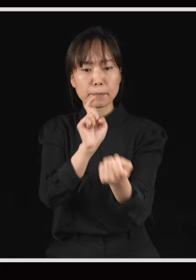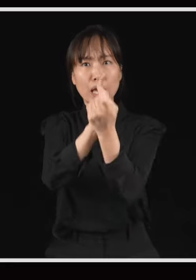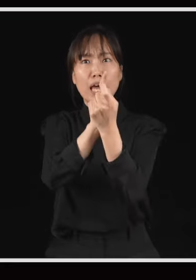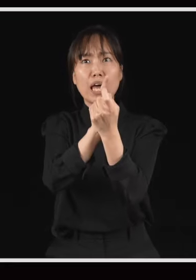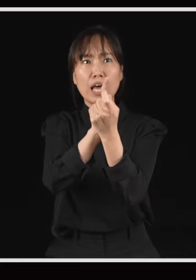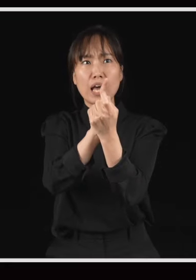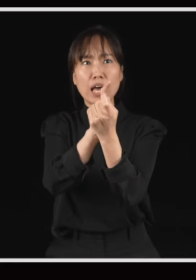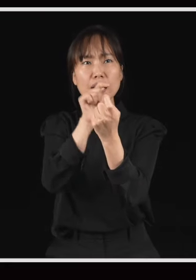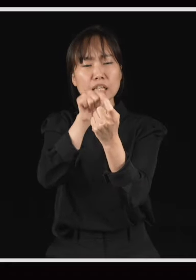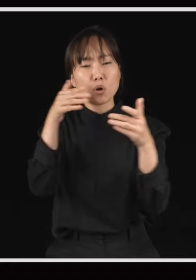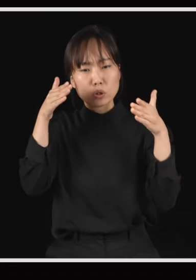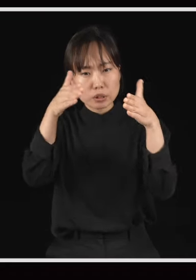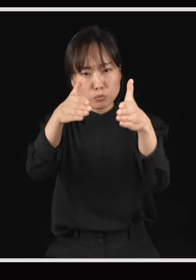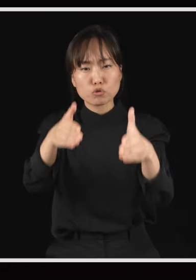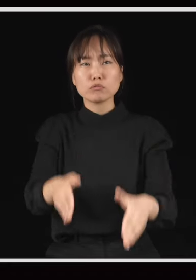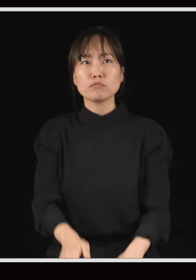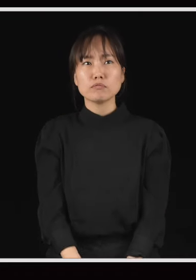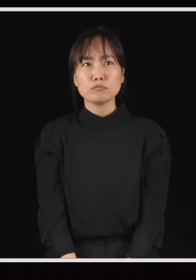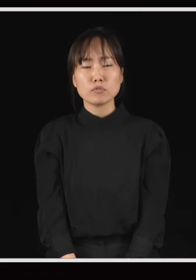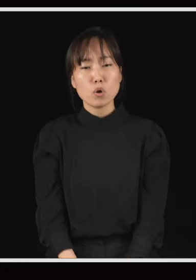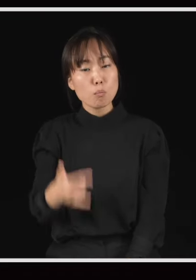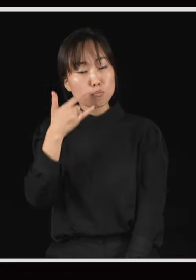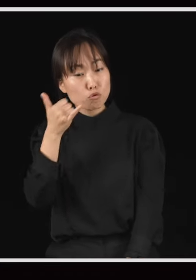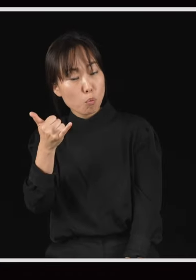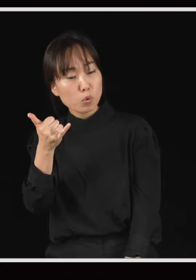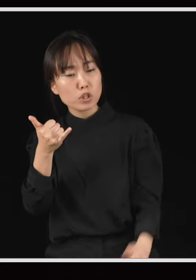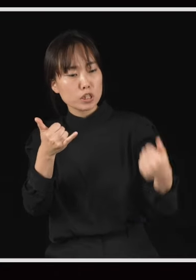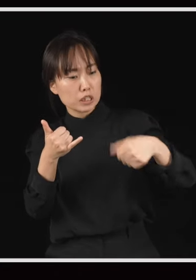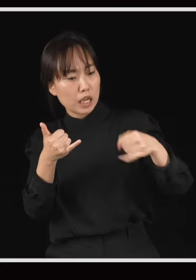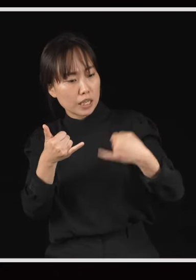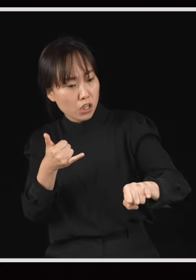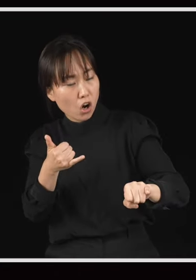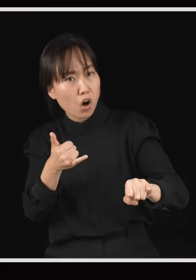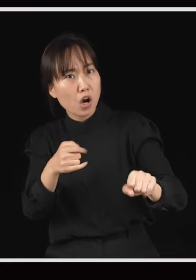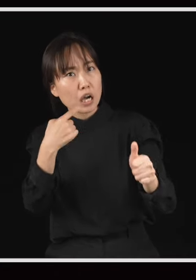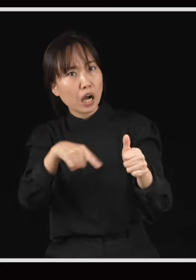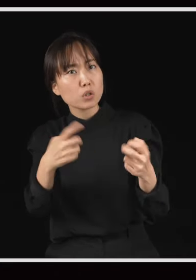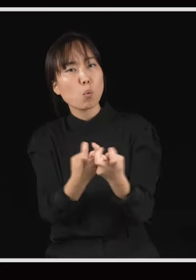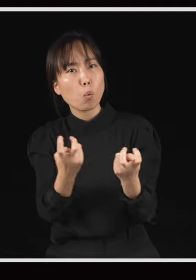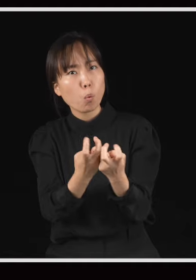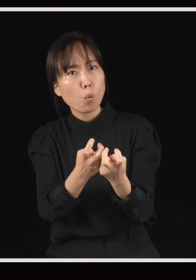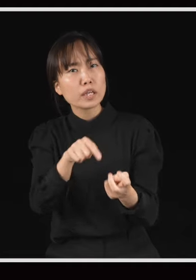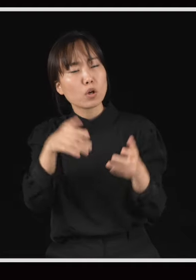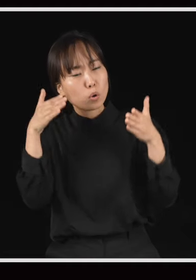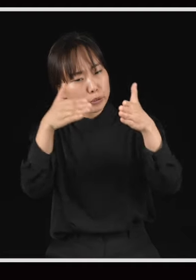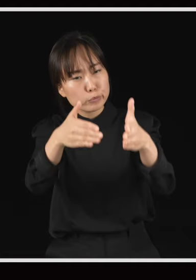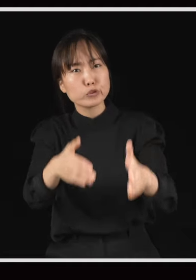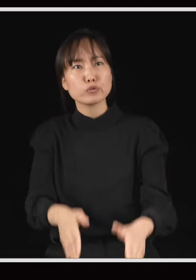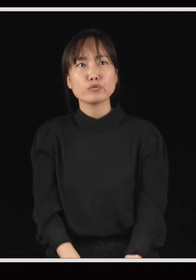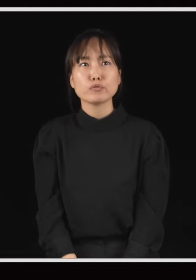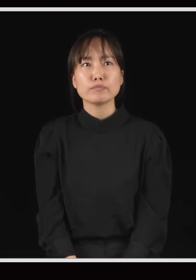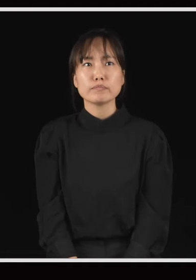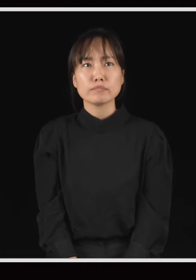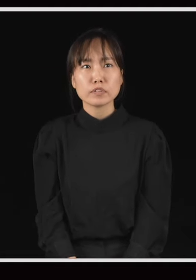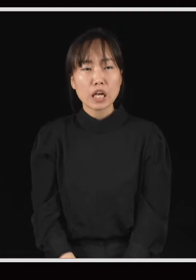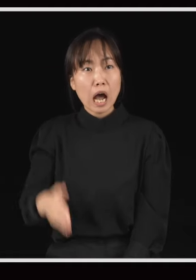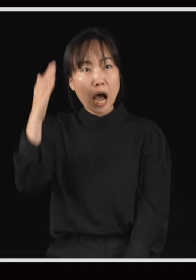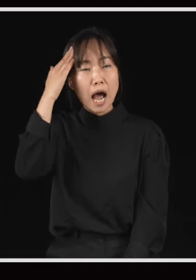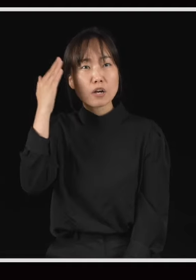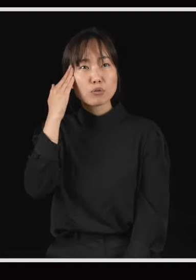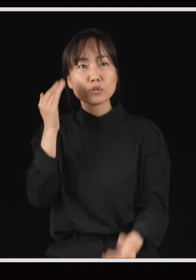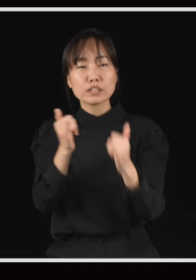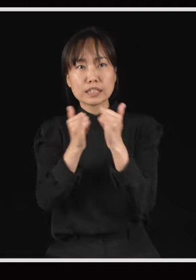나에게 중요한 거가 되어 있죠. 또 학부모가 되면은 애를 어떻게 빨리 공부를 시켜서 대학을 보낼까. 우리나라 사람들이 그래서